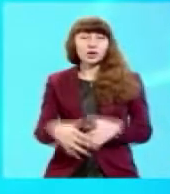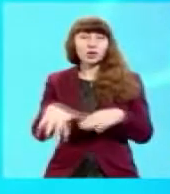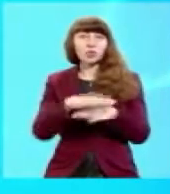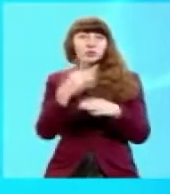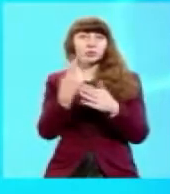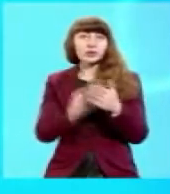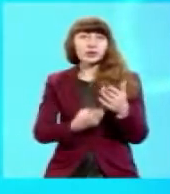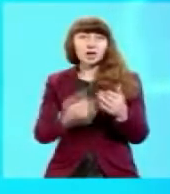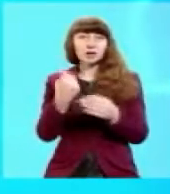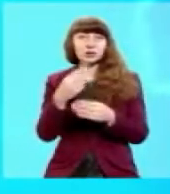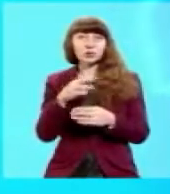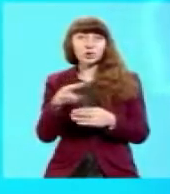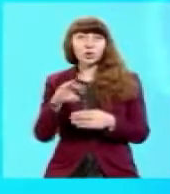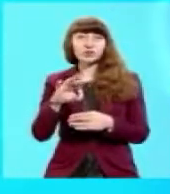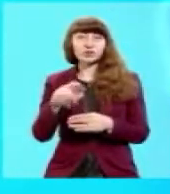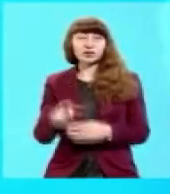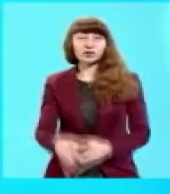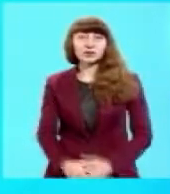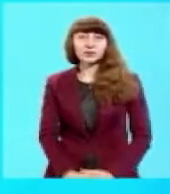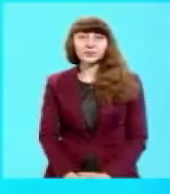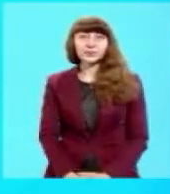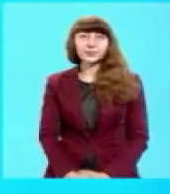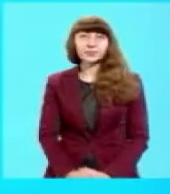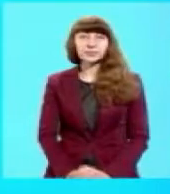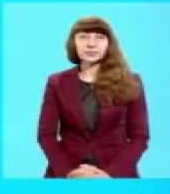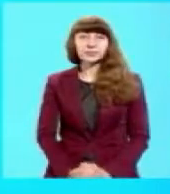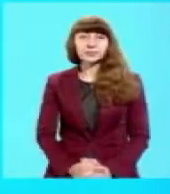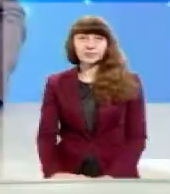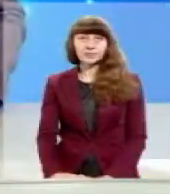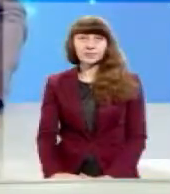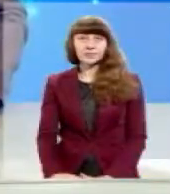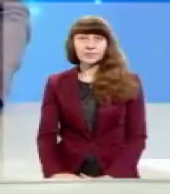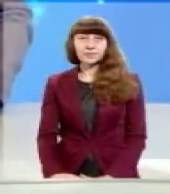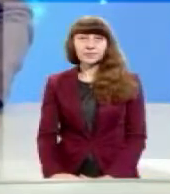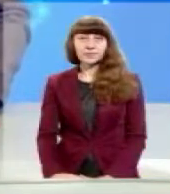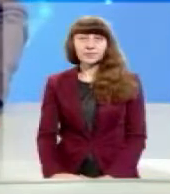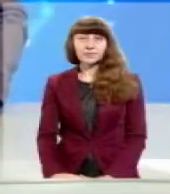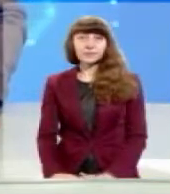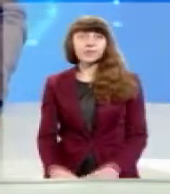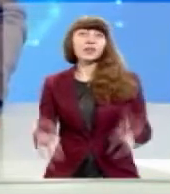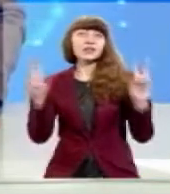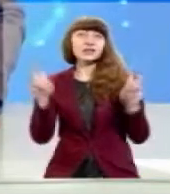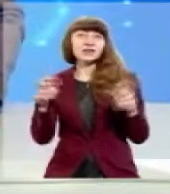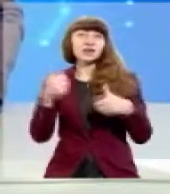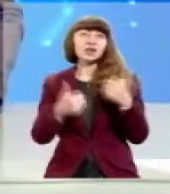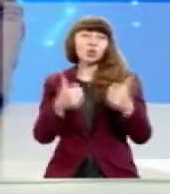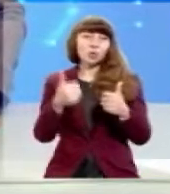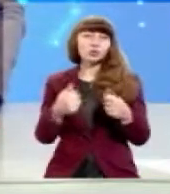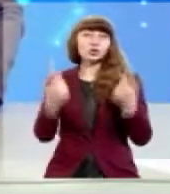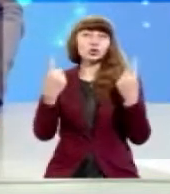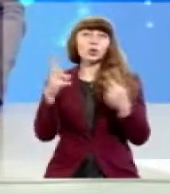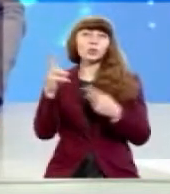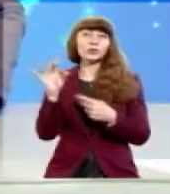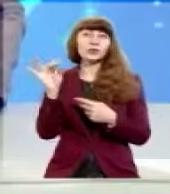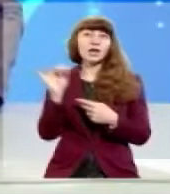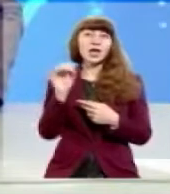деп хабарлайды облыстық полиция департаментінің баспасөз қызметі. Суперкелін 2022 Бейімбет Майлин